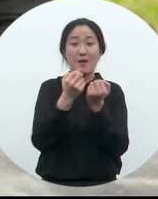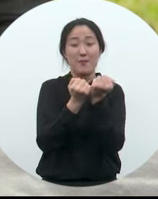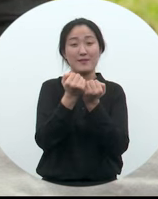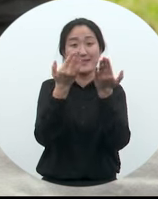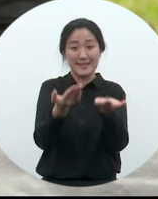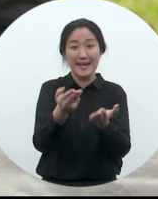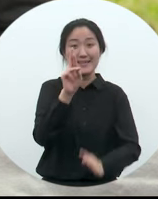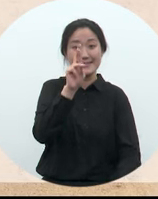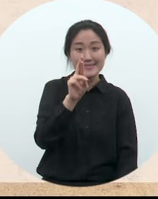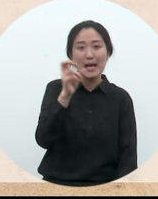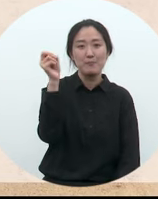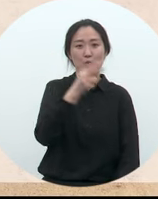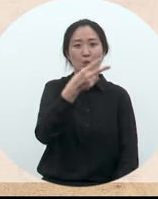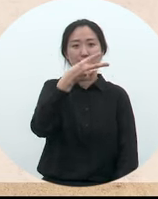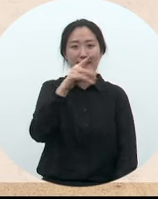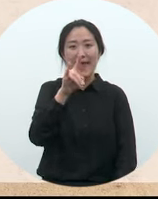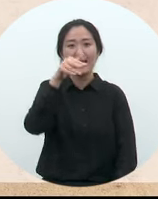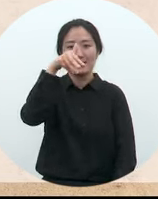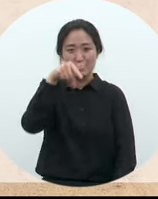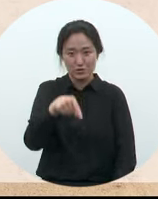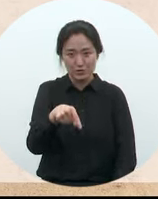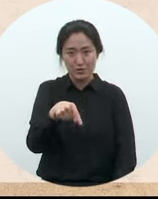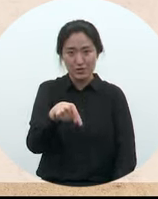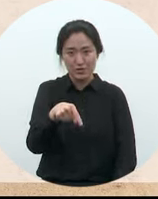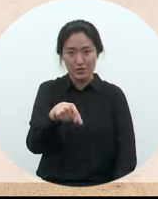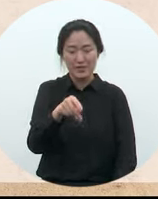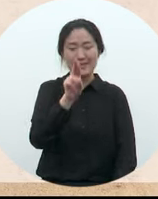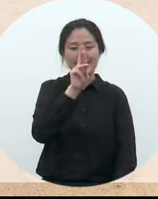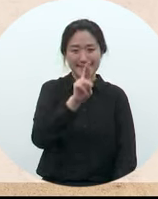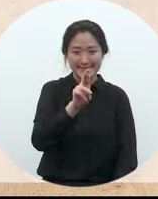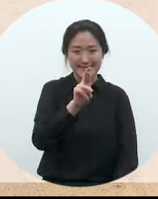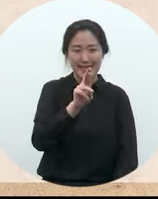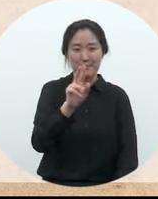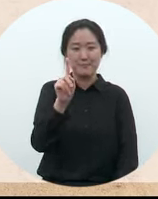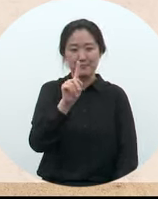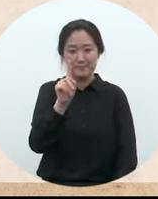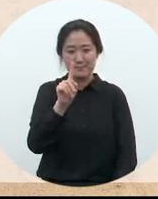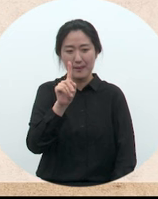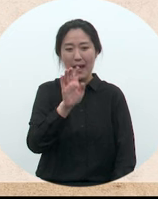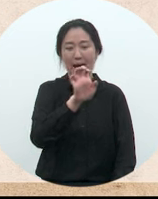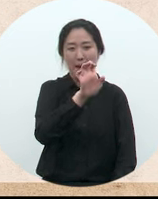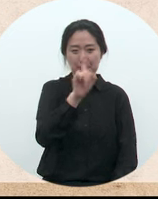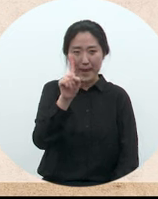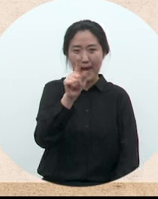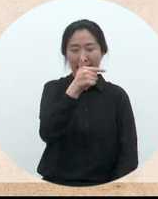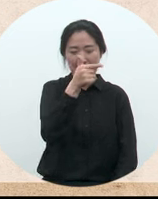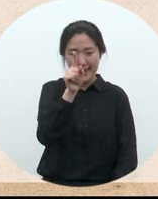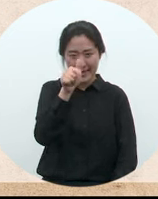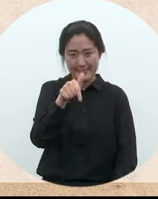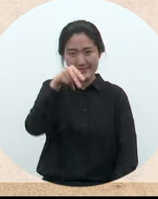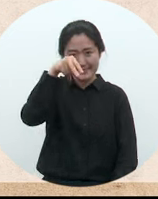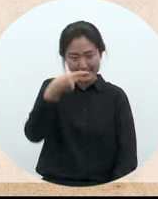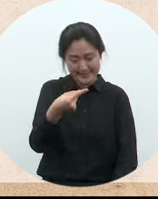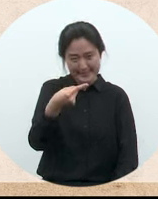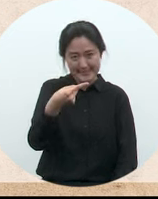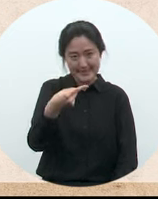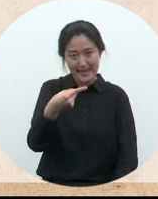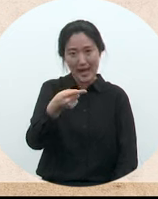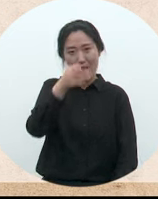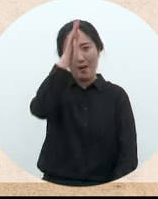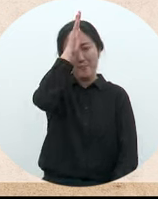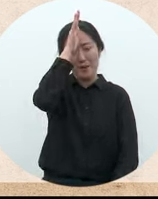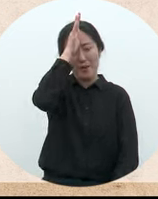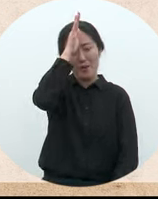싶습니다. 인삼은 학명으로 보면은 파낙스 진생 이렇게 되어 있습니다. 이 파낙스라고 하는 것은